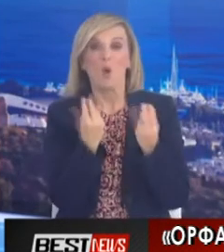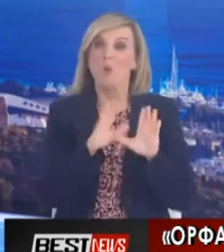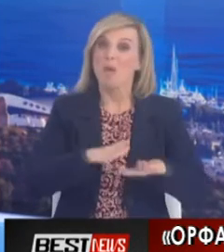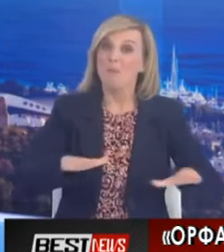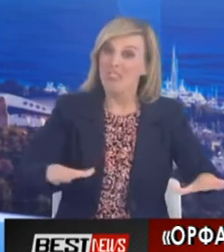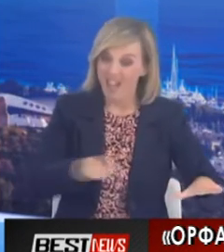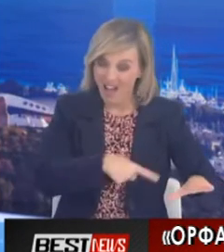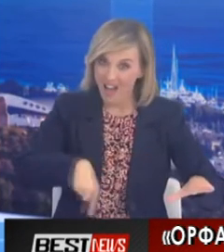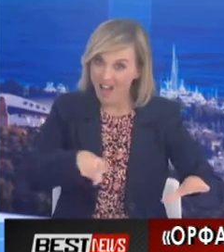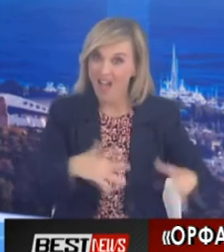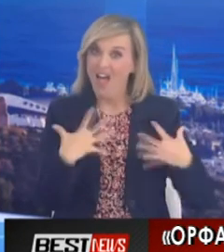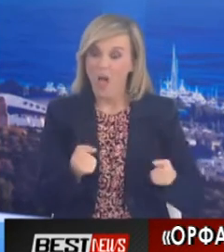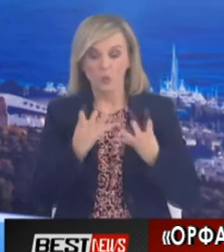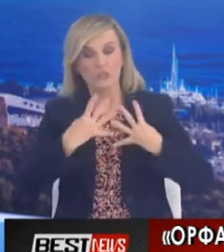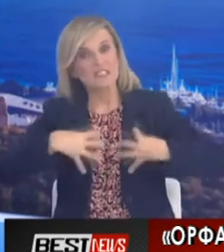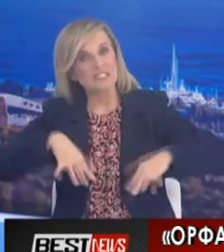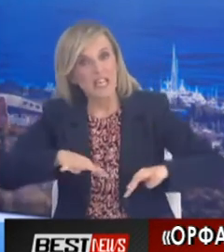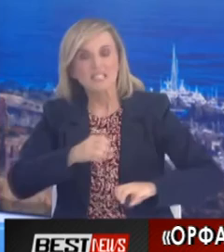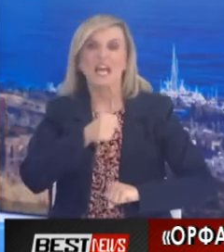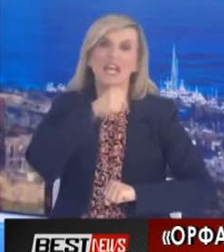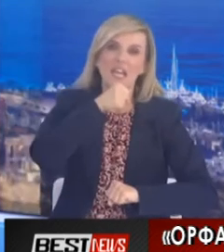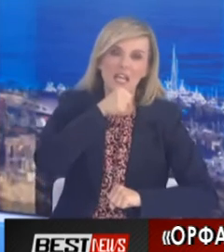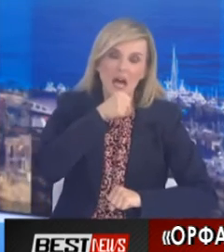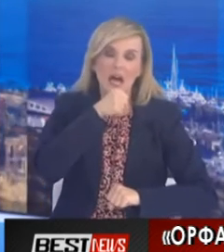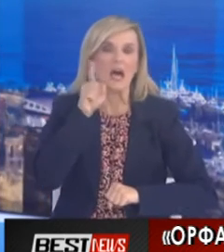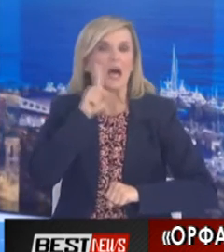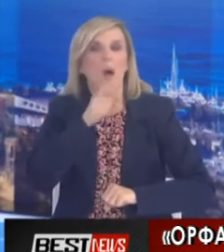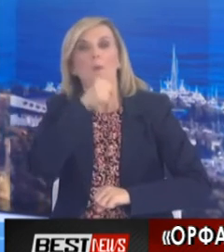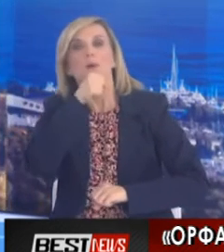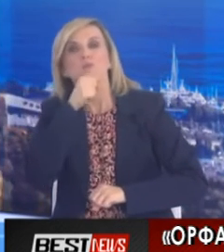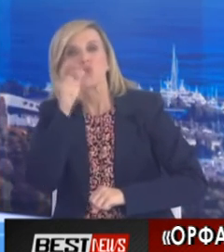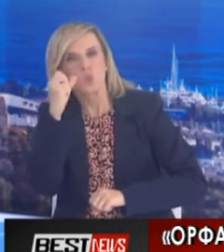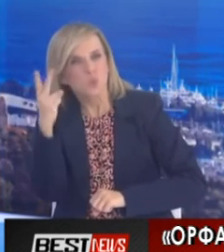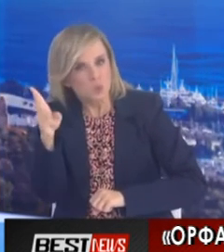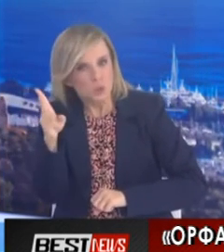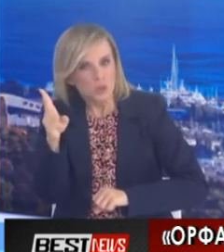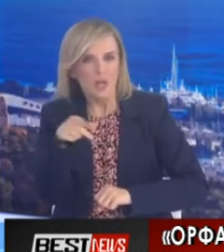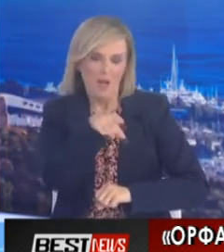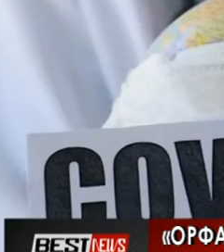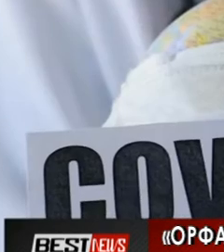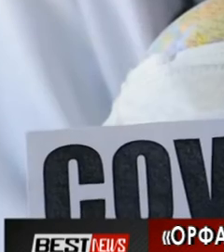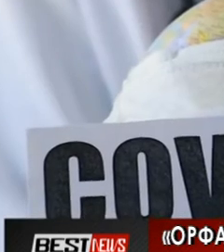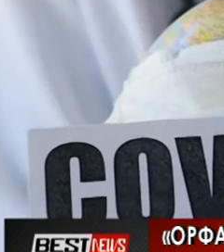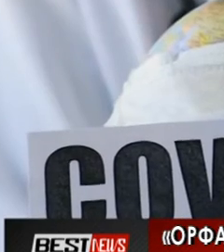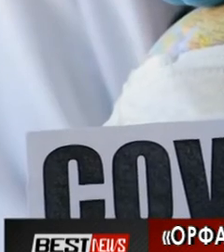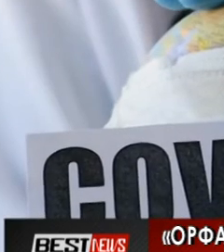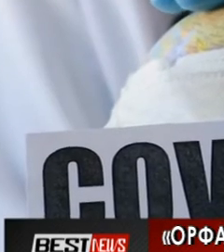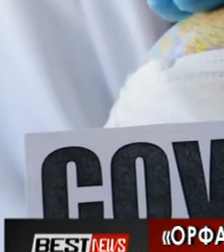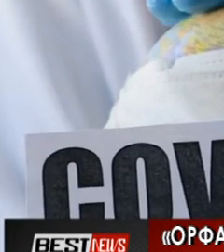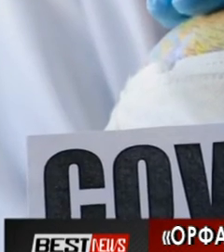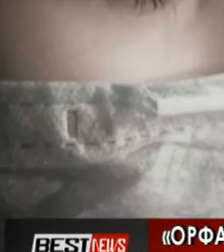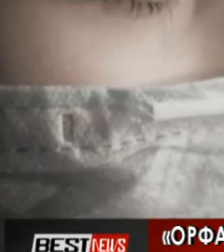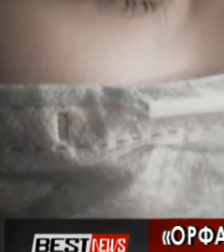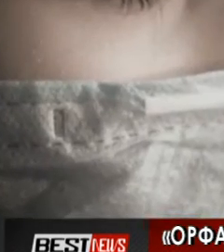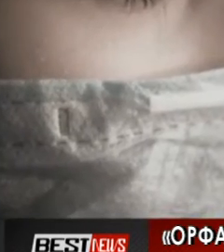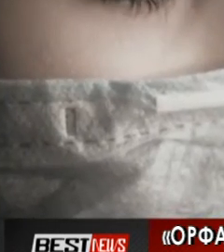CDC, θα φέρουν αυτό το ανεπούλωτο τραύμα της απώλειας των γονέων για τις επόμενες